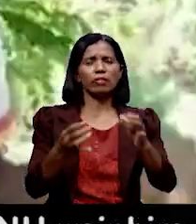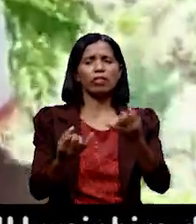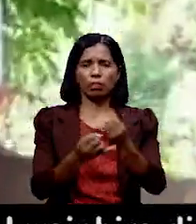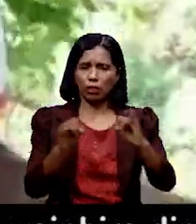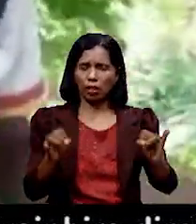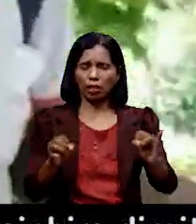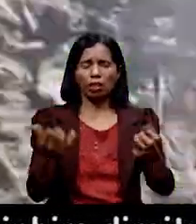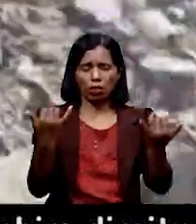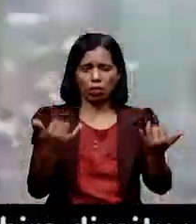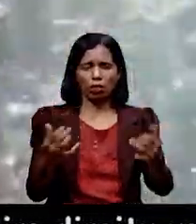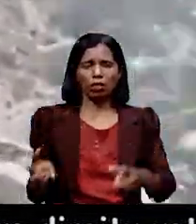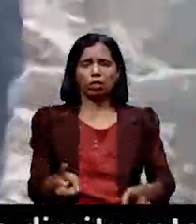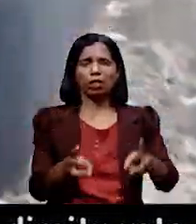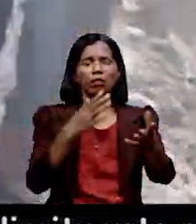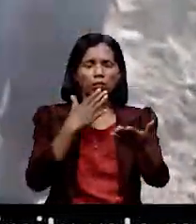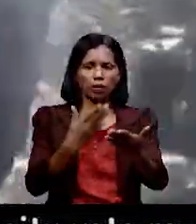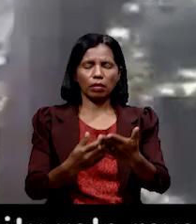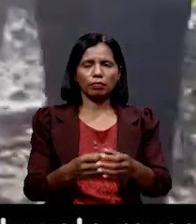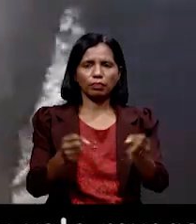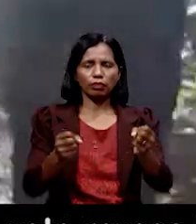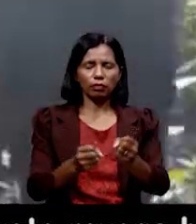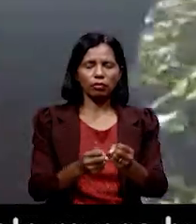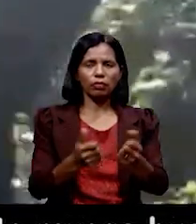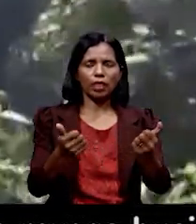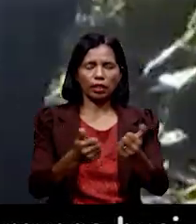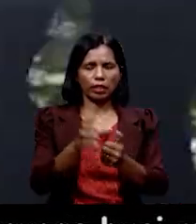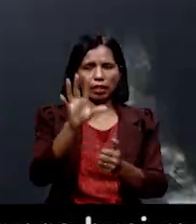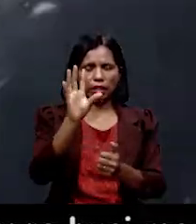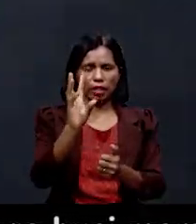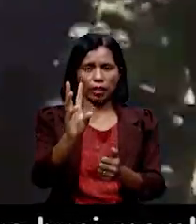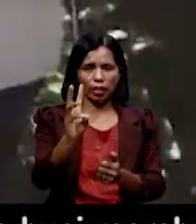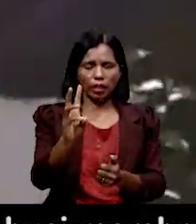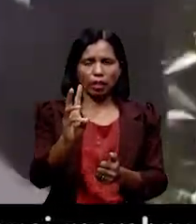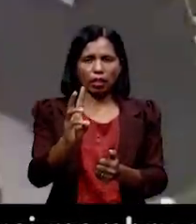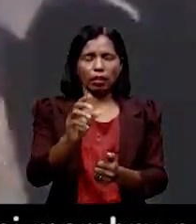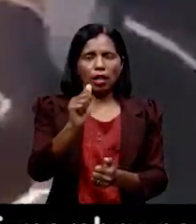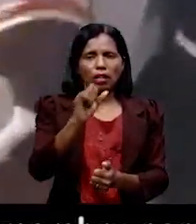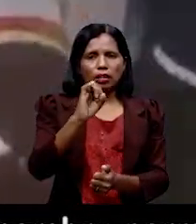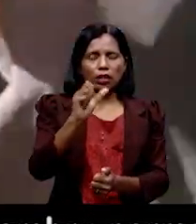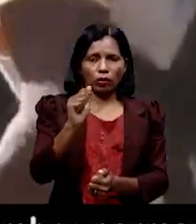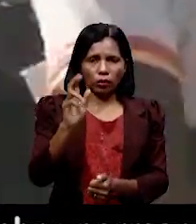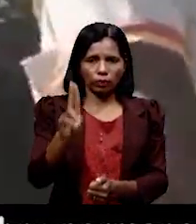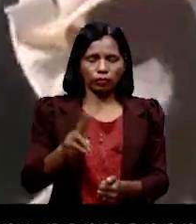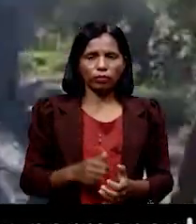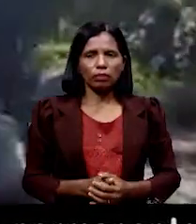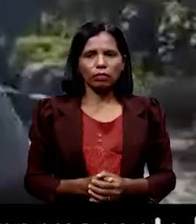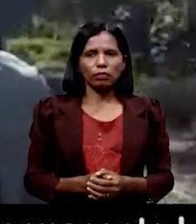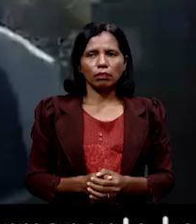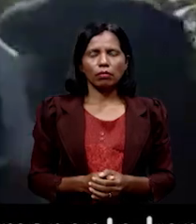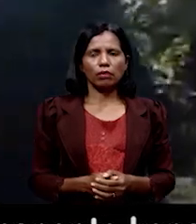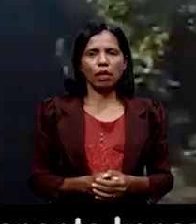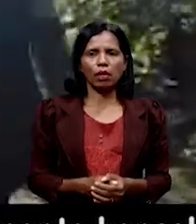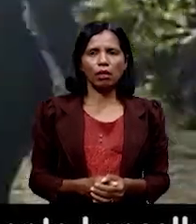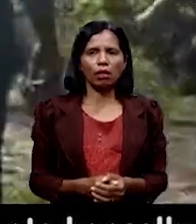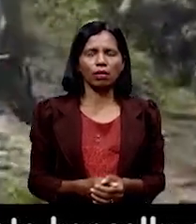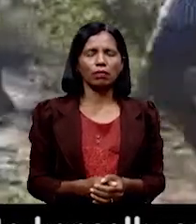Seukunang karik, penolong istirahat mas dia. Suku Ayasa iha aldea nen, hanesan Oal Gomo, Aisal Gusung, Odel Gomo, Mazop, Laho,